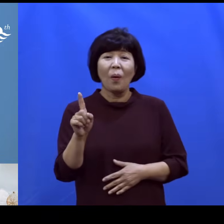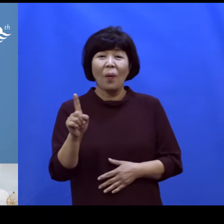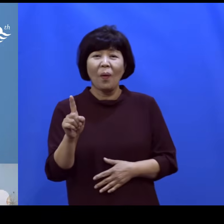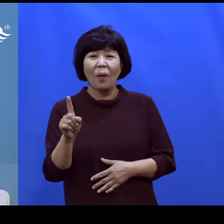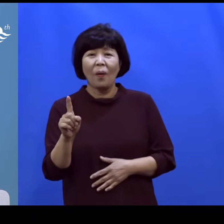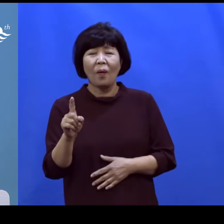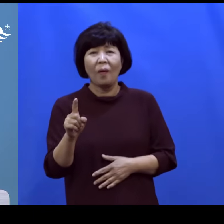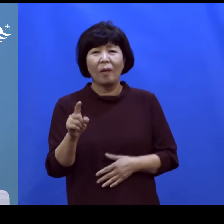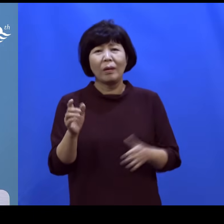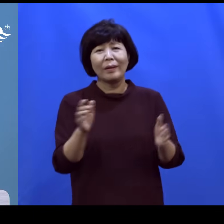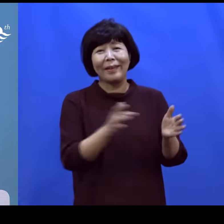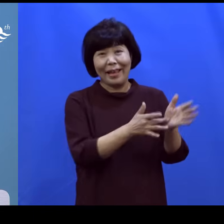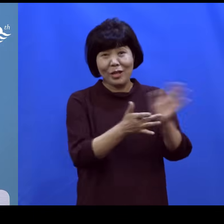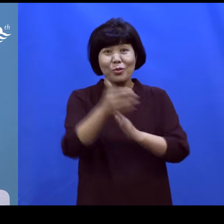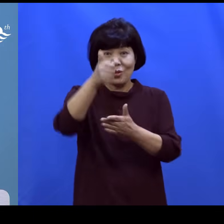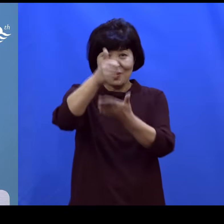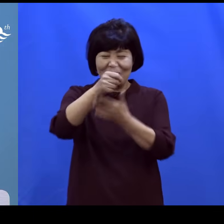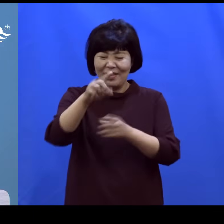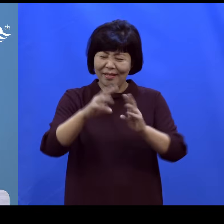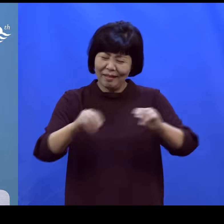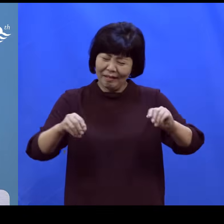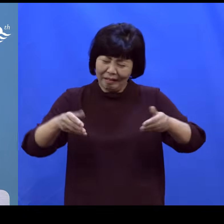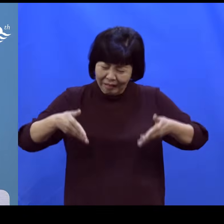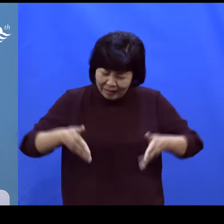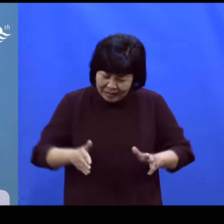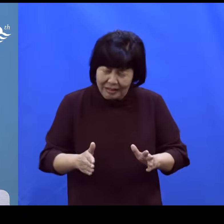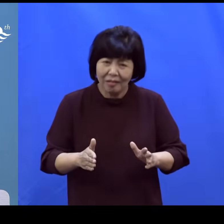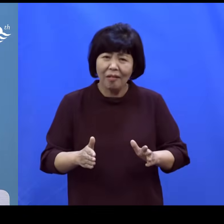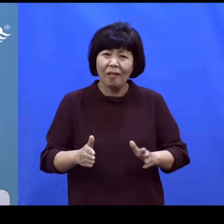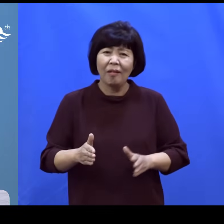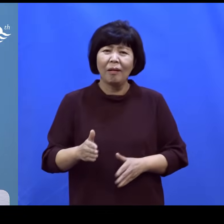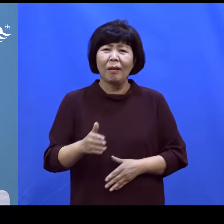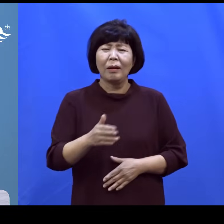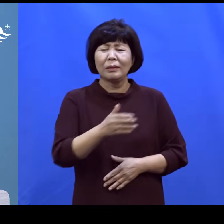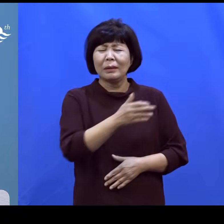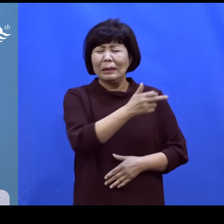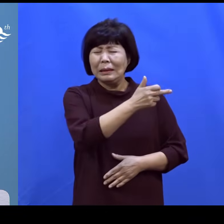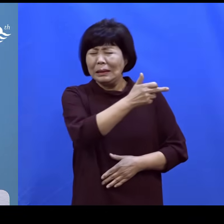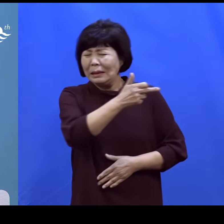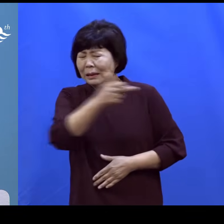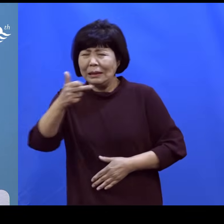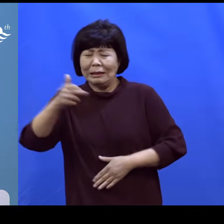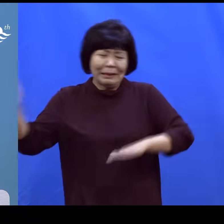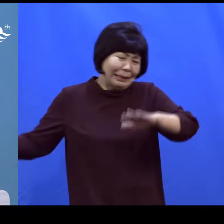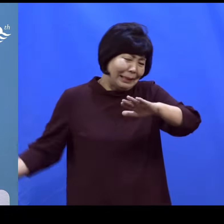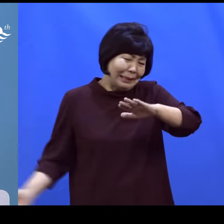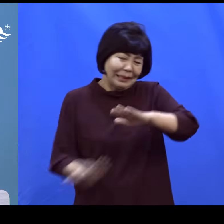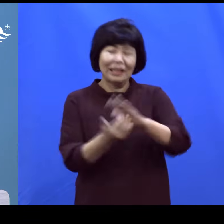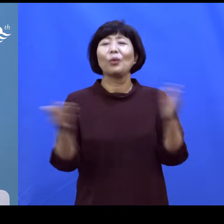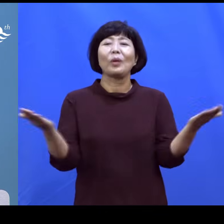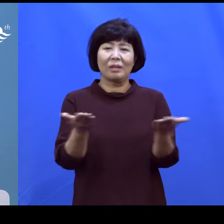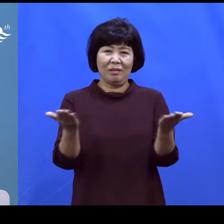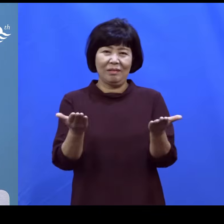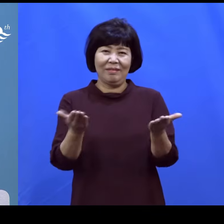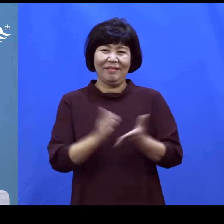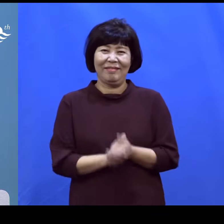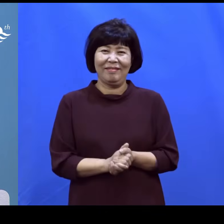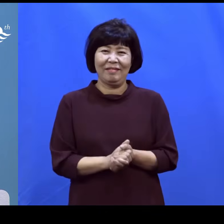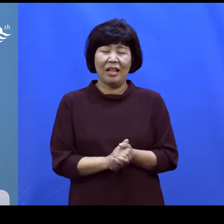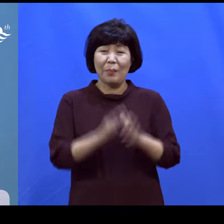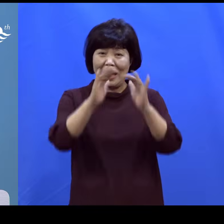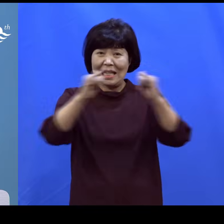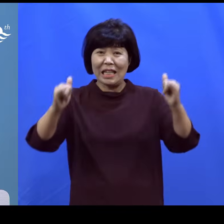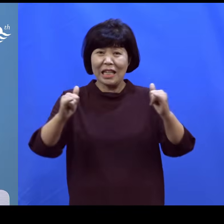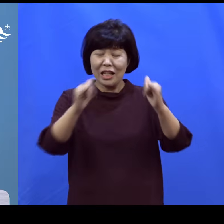오신 일이야말로 가장 큰 빅 이벤트, 최고의 사건일 것입니다. 인류 최대의 아마